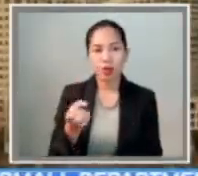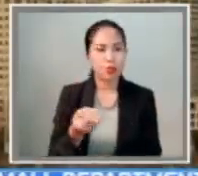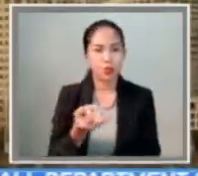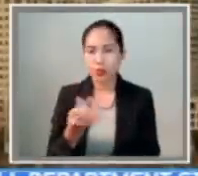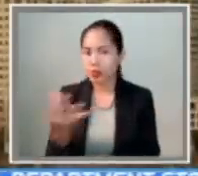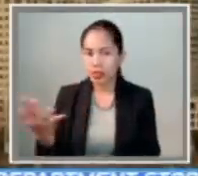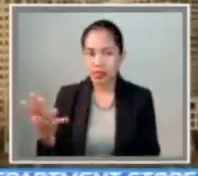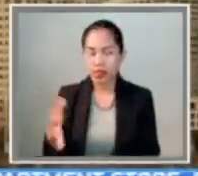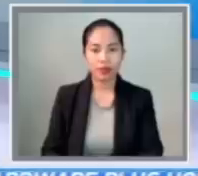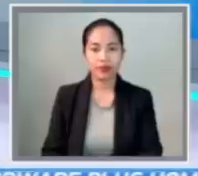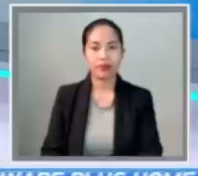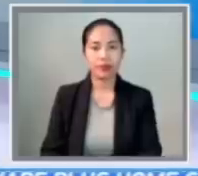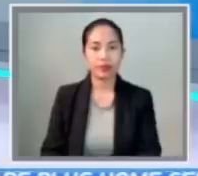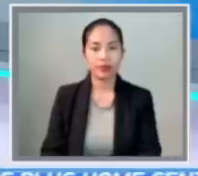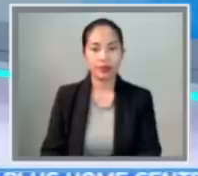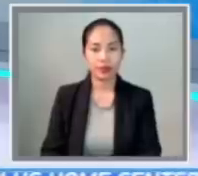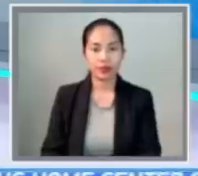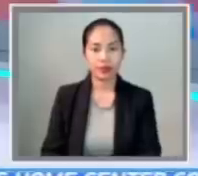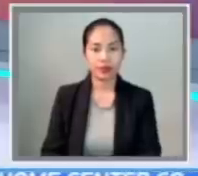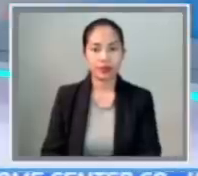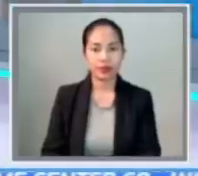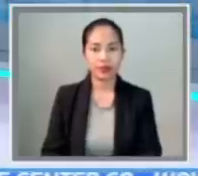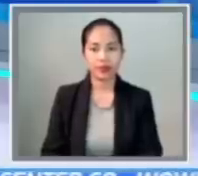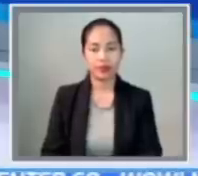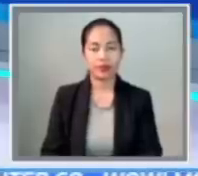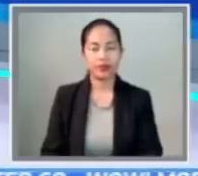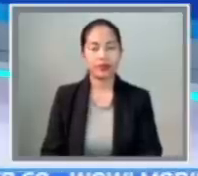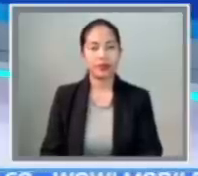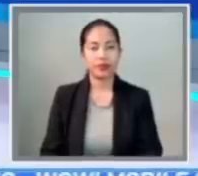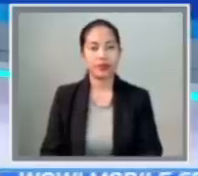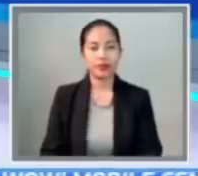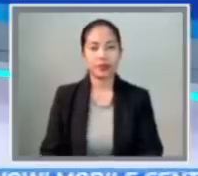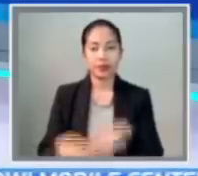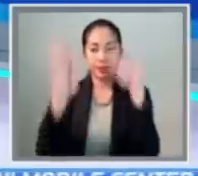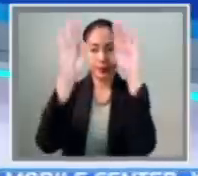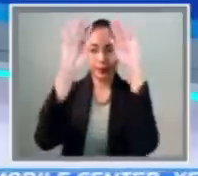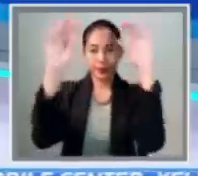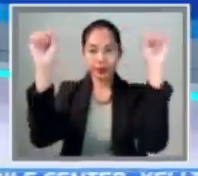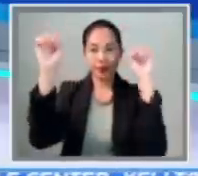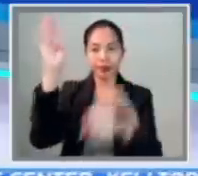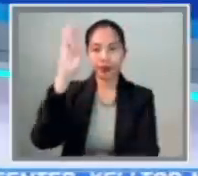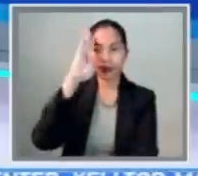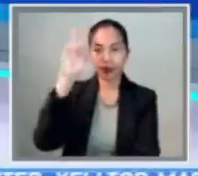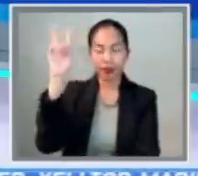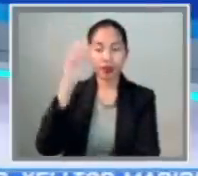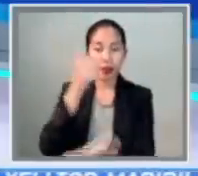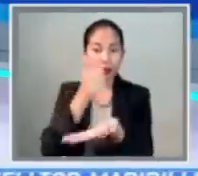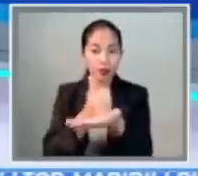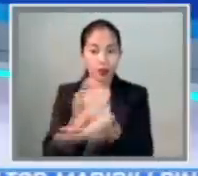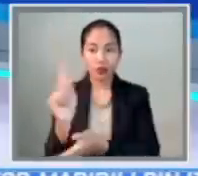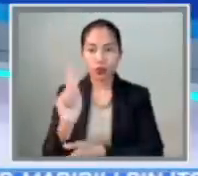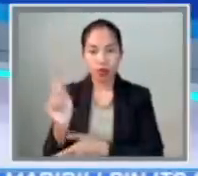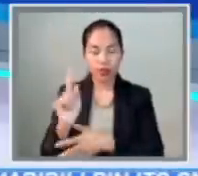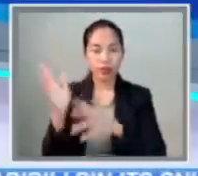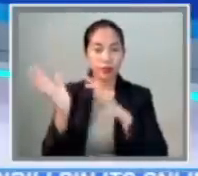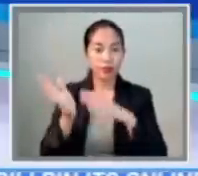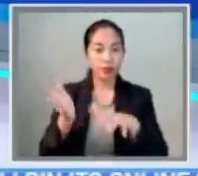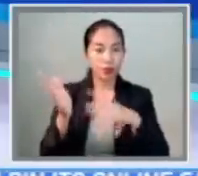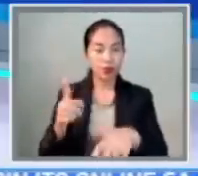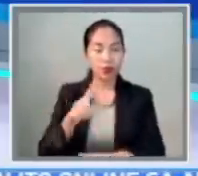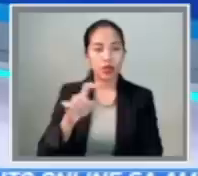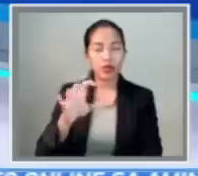index ngayong araw. Inaprubahan ni Pangulong Bongbong Marcos ang pag-angkat ng hanggang 150,000 metric